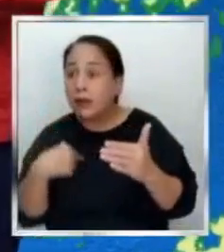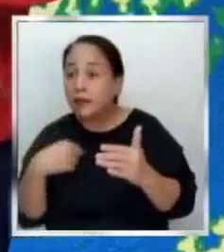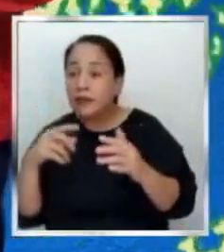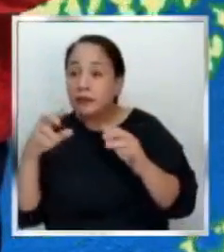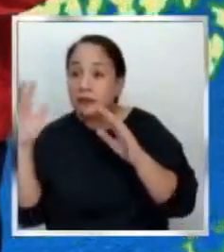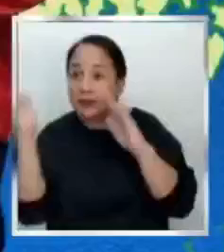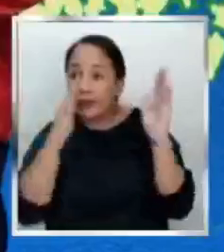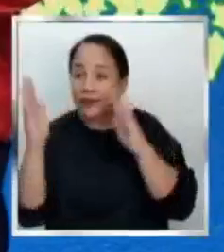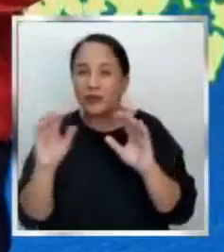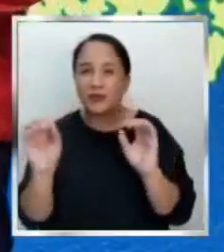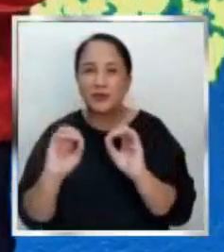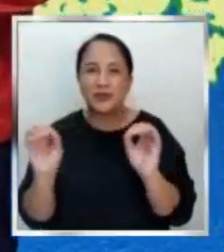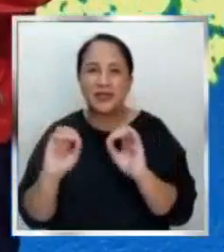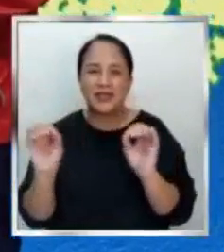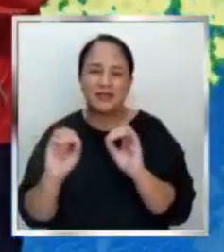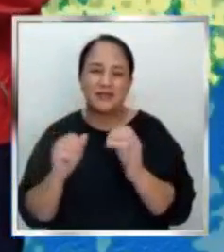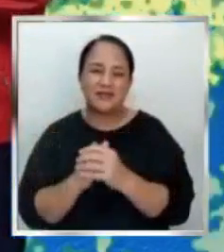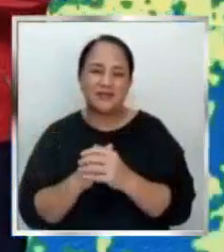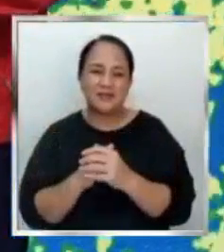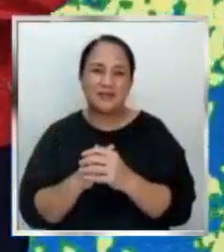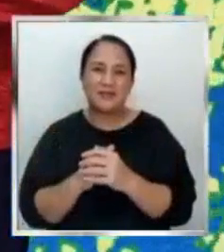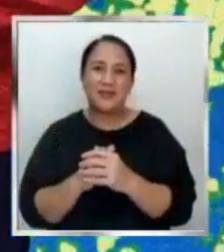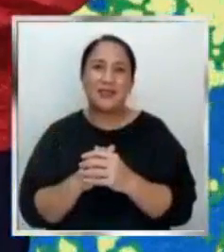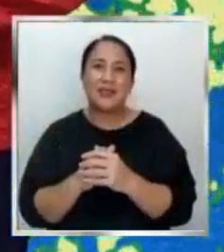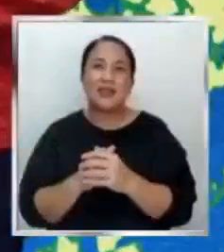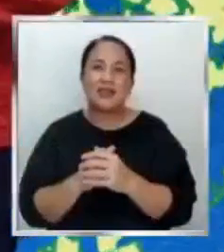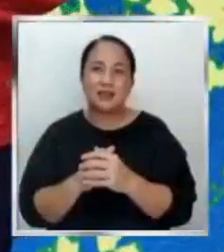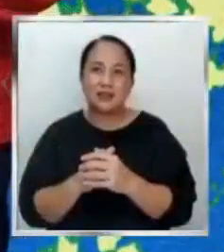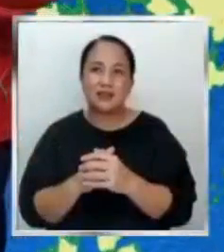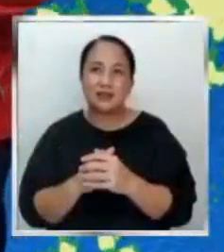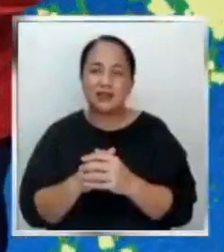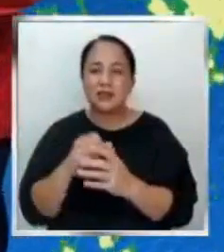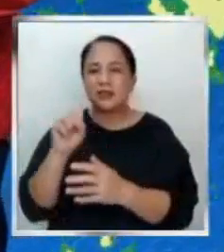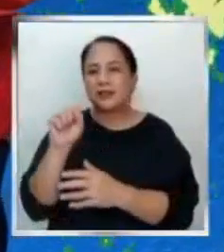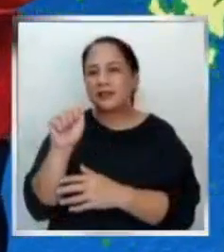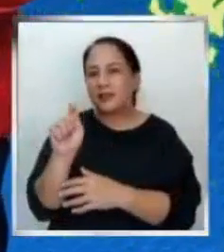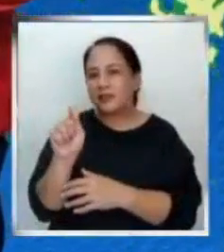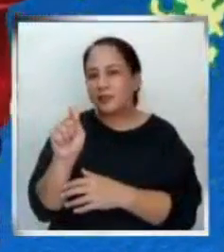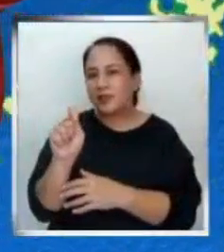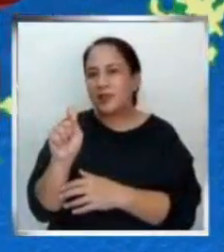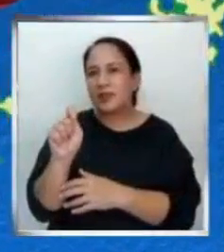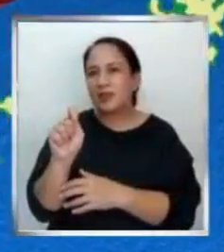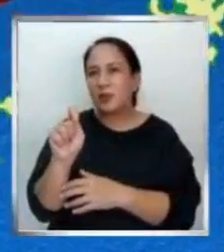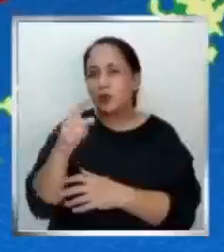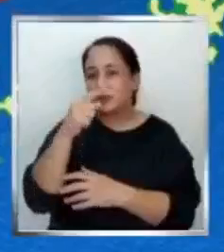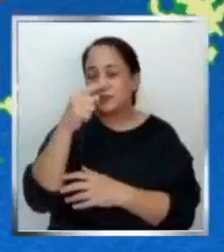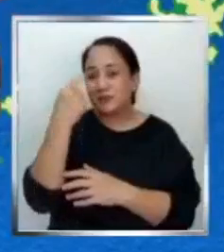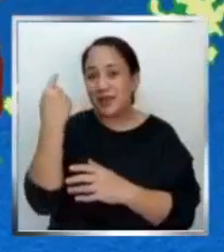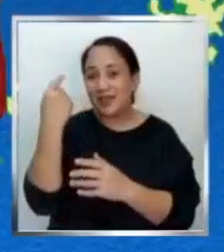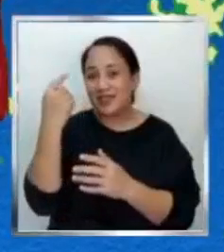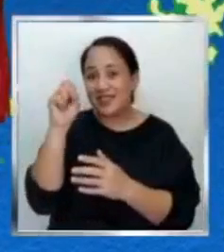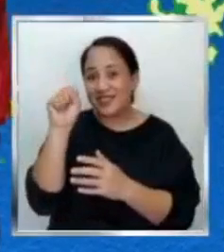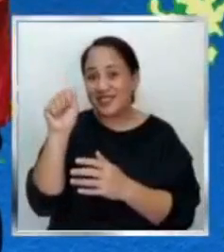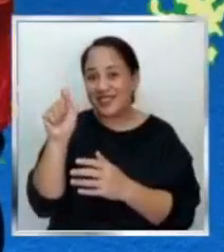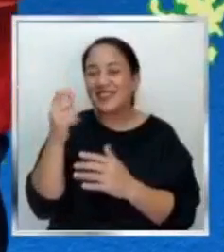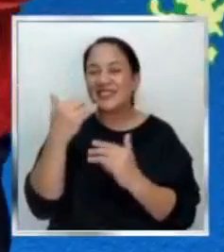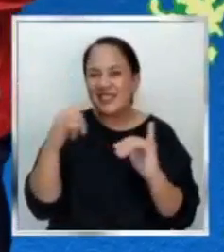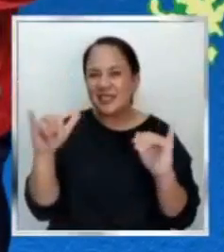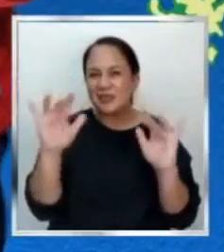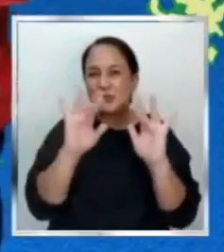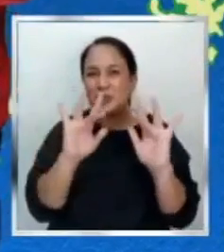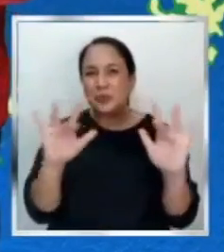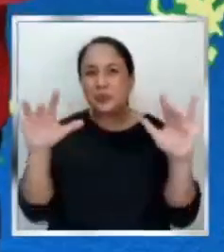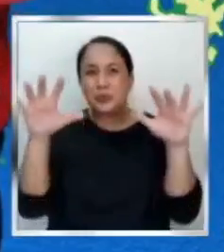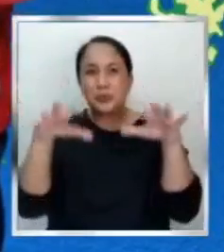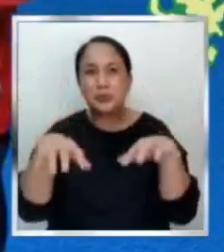si Basyang. Pagdating ng Sabado de Gloria o Black Saturday, ganun pa rin, halos walang ulan sa